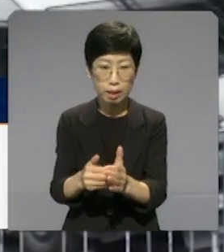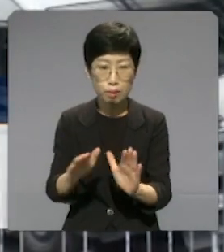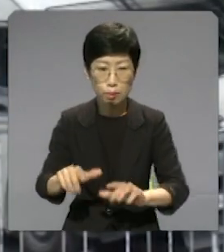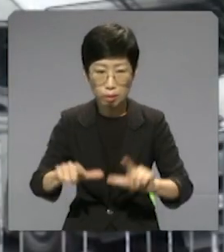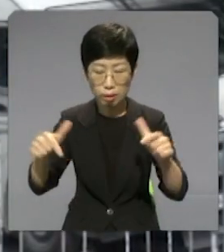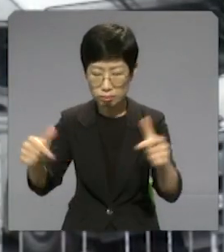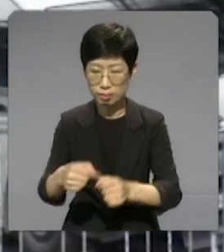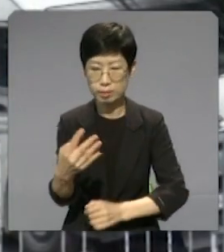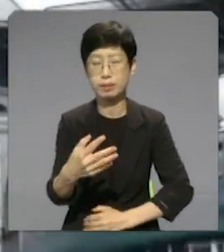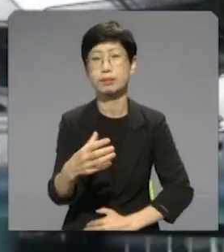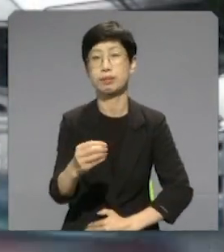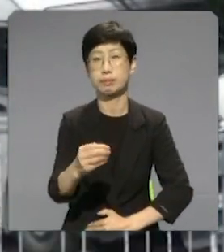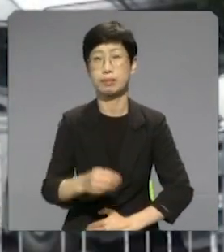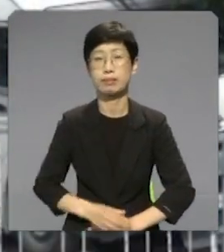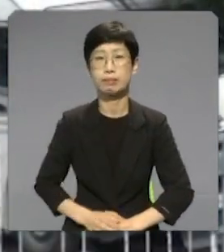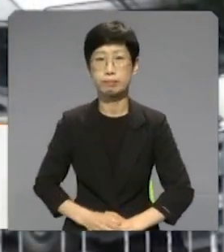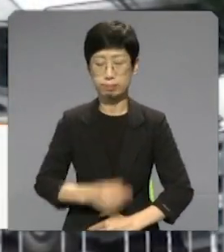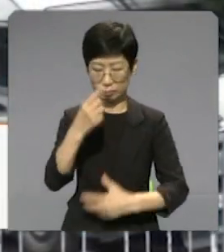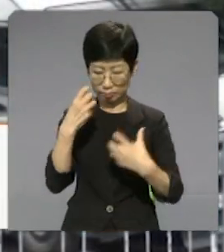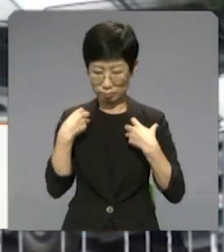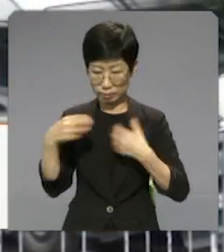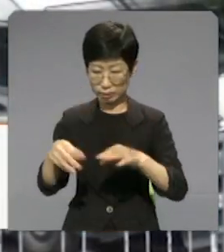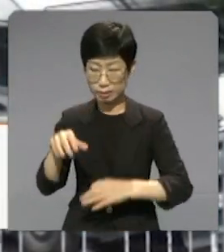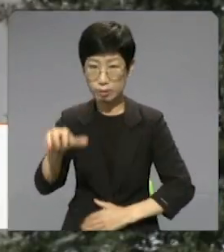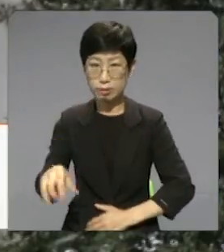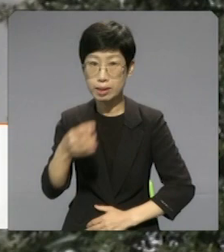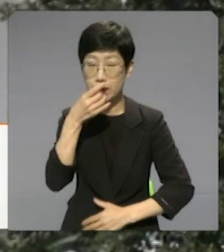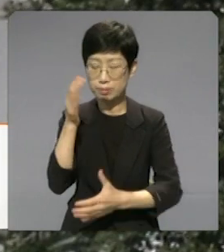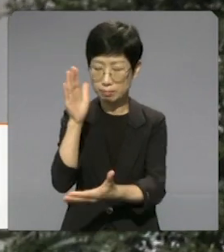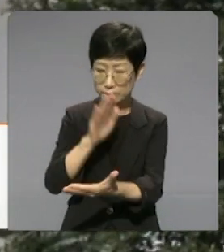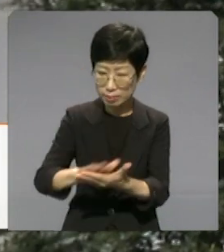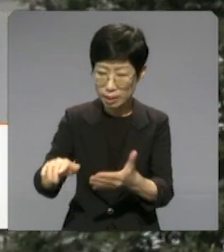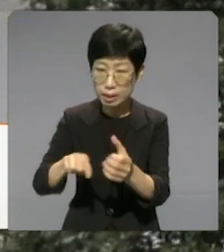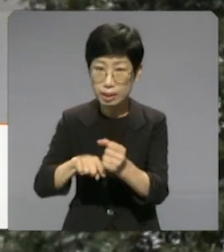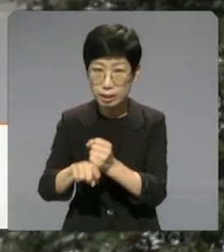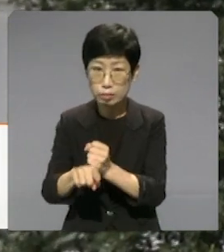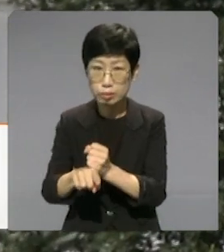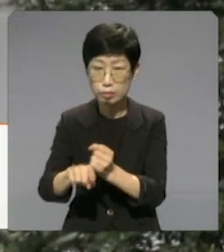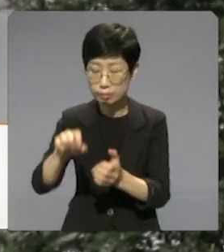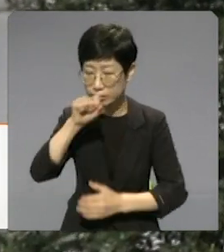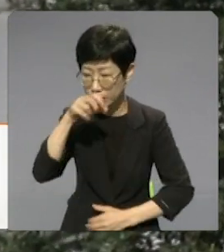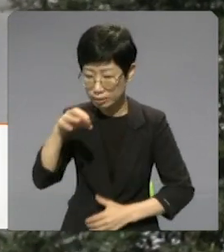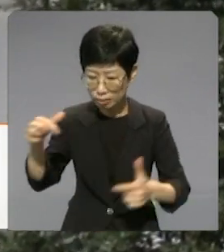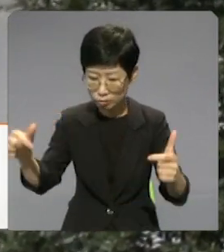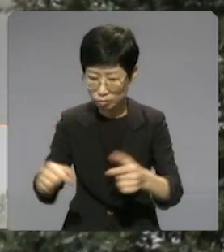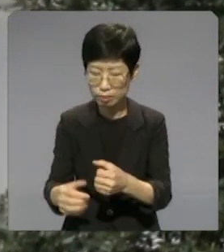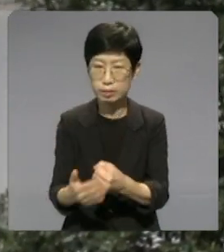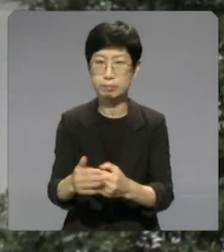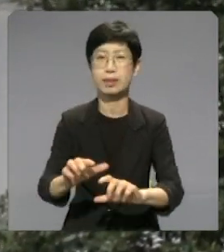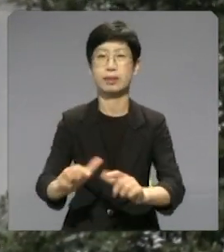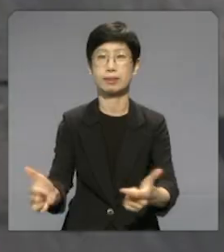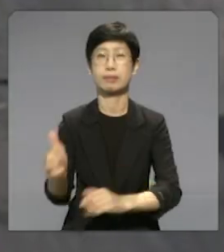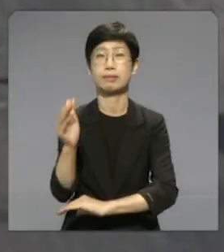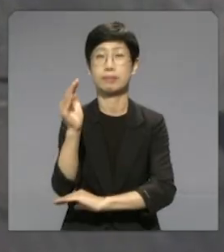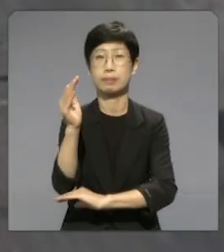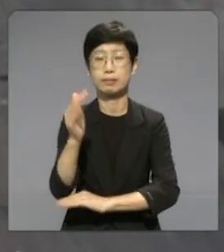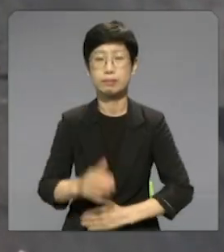하지만 정부는 시장에서 쌀이 사라진 이유가 재정 축소 때문임을 부 인하고